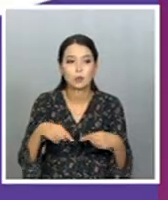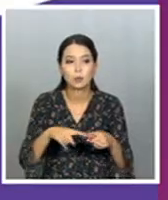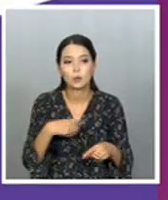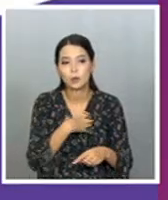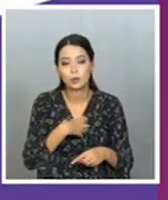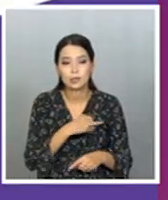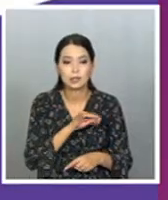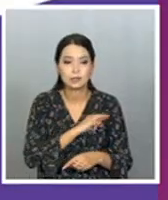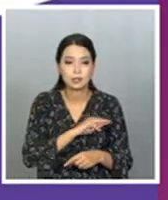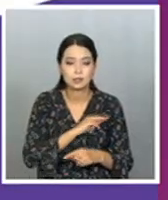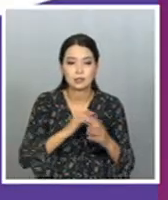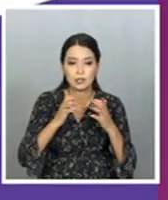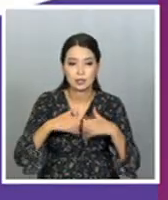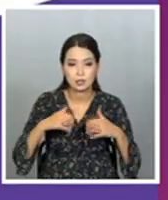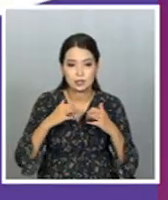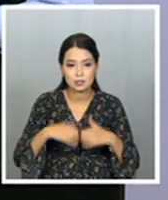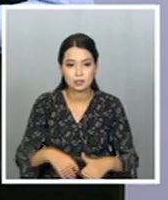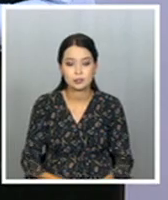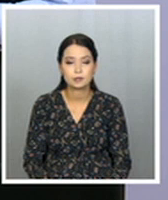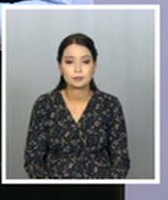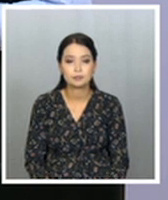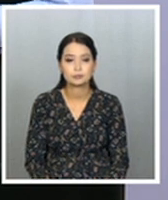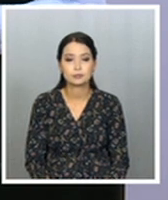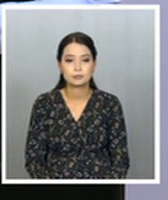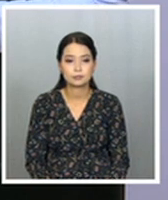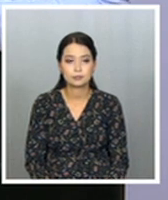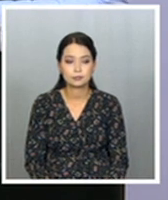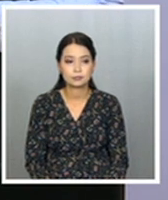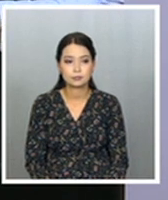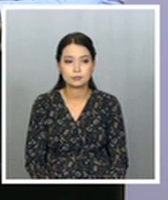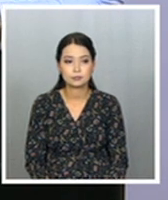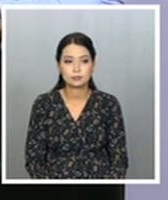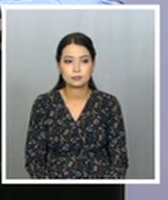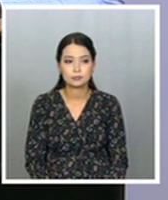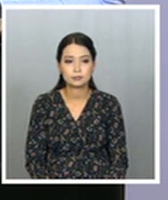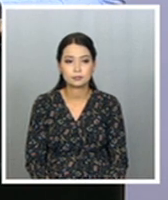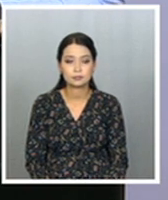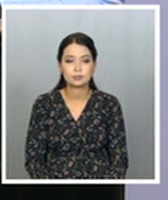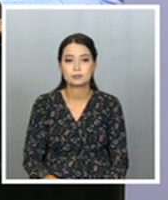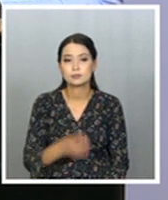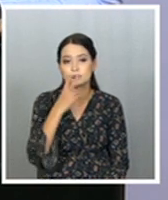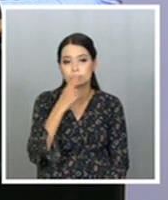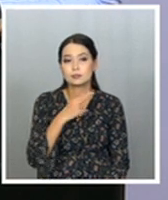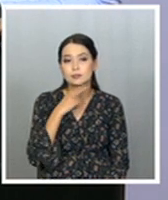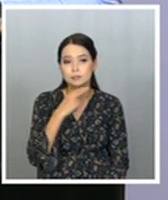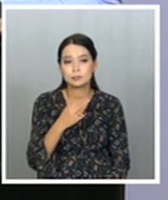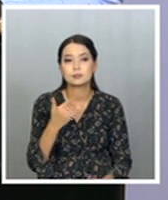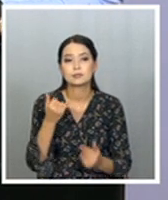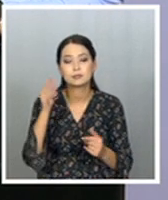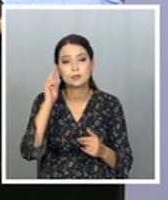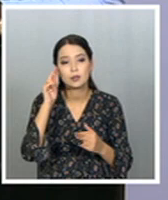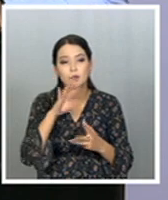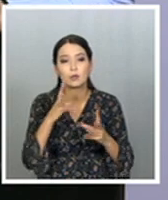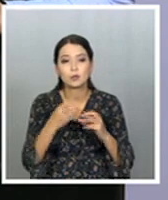қызметін талдайсыздар. Экрандағы бүгінгі сабағымызда